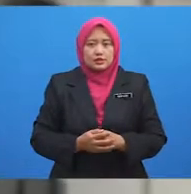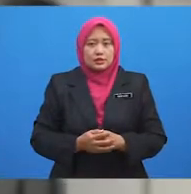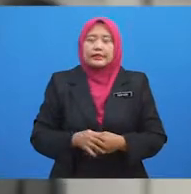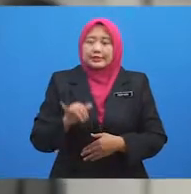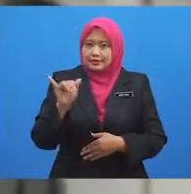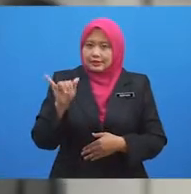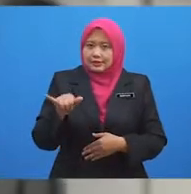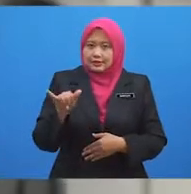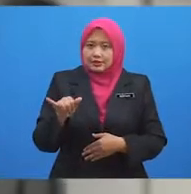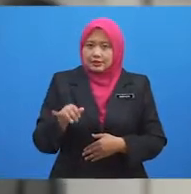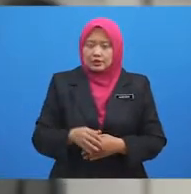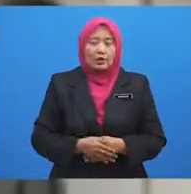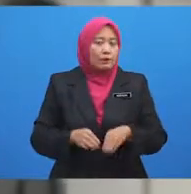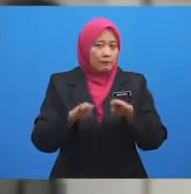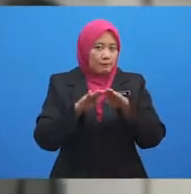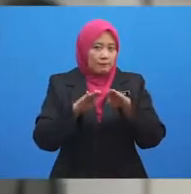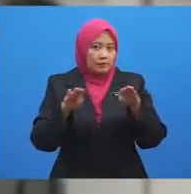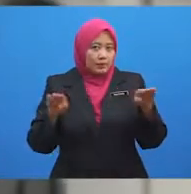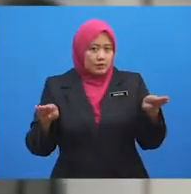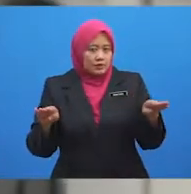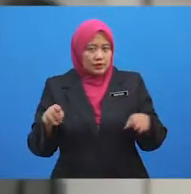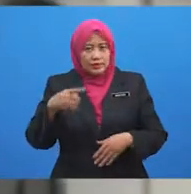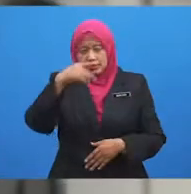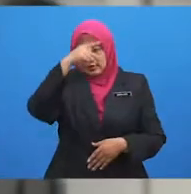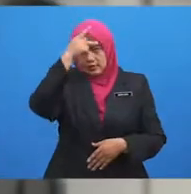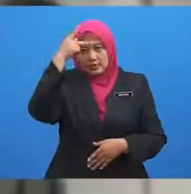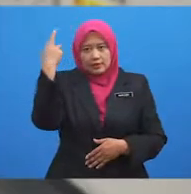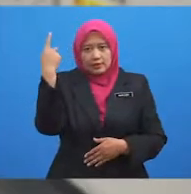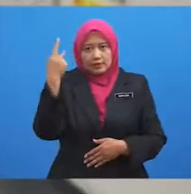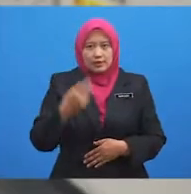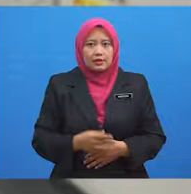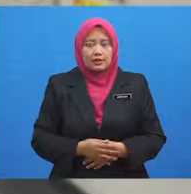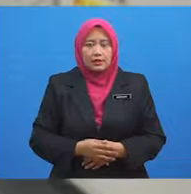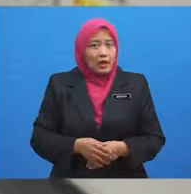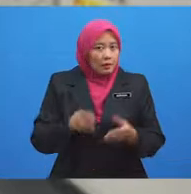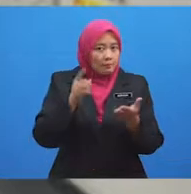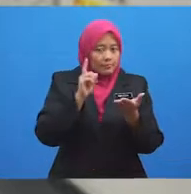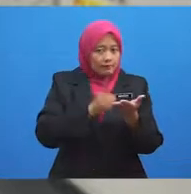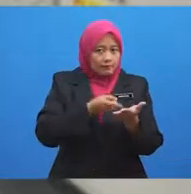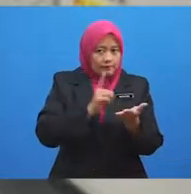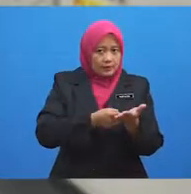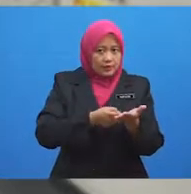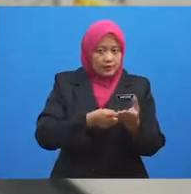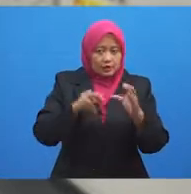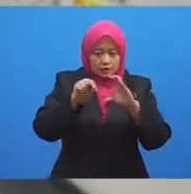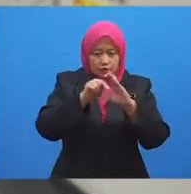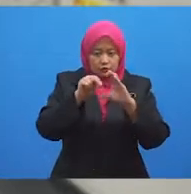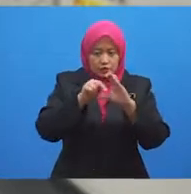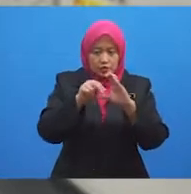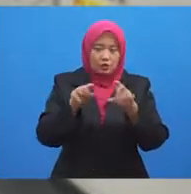Ya, perbezaan tersebut disebabkan oleh bilangan neutron yang